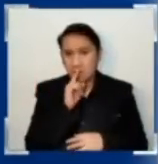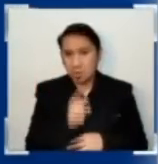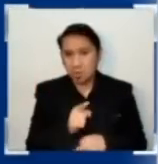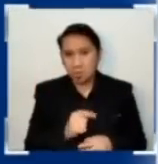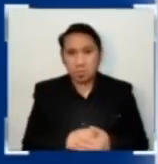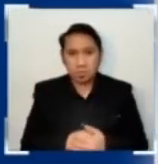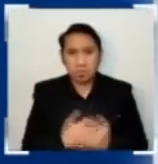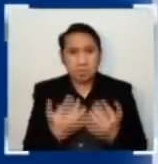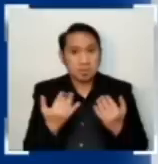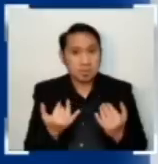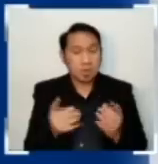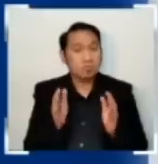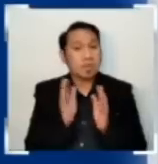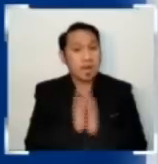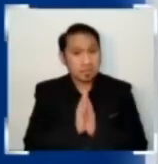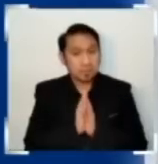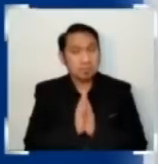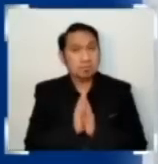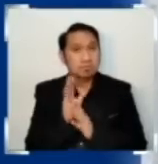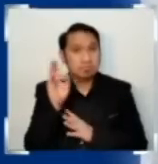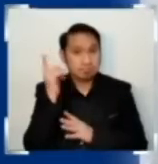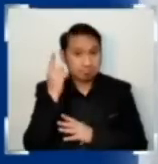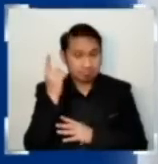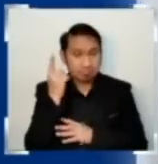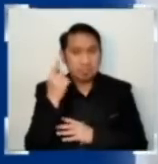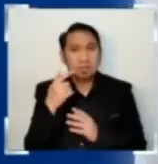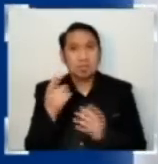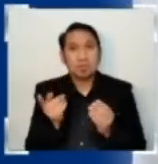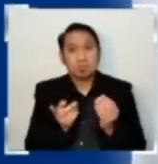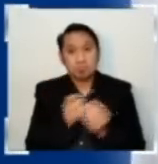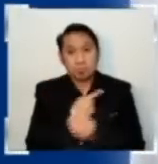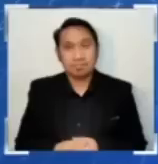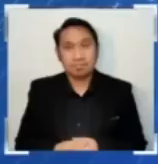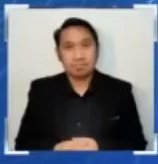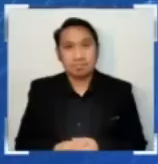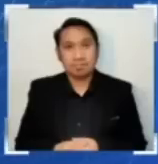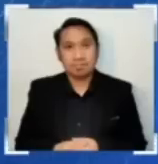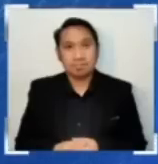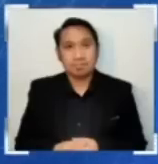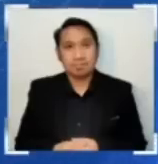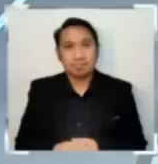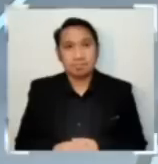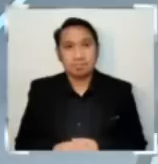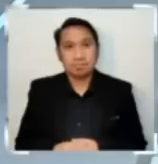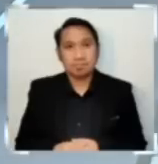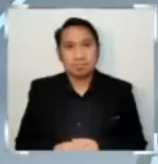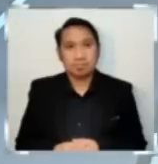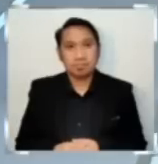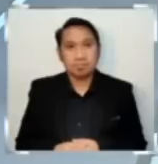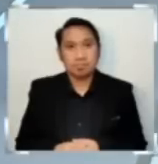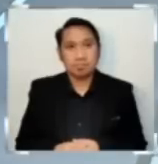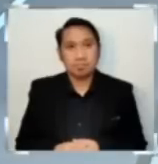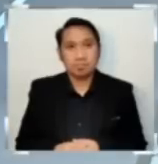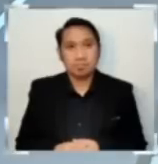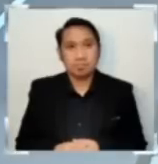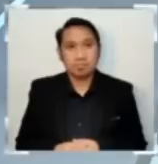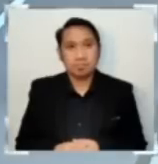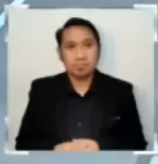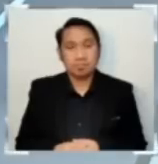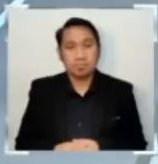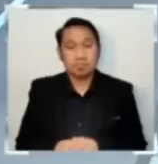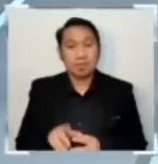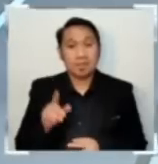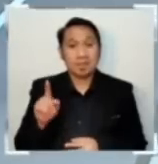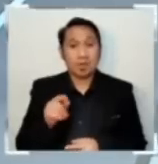Hiniling na rin ang label ni Ye-jin na tanggalin ang video online. Sikat na pantagay na mga Pinoy ang lambanog